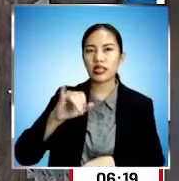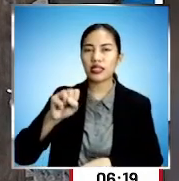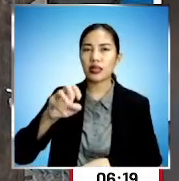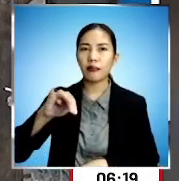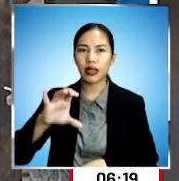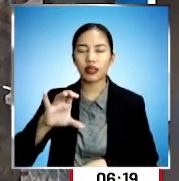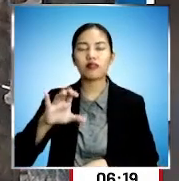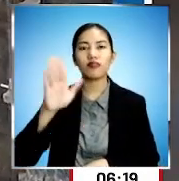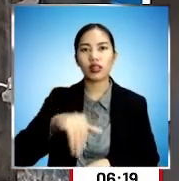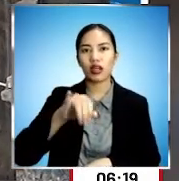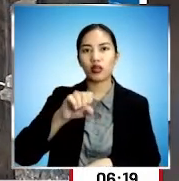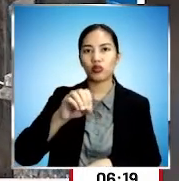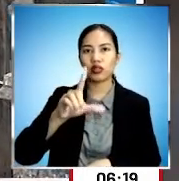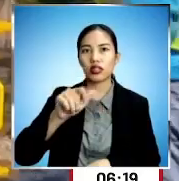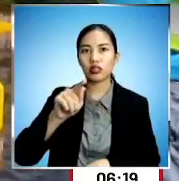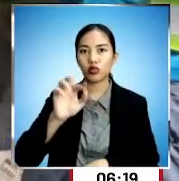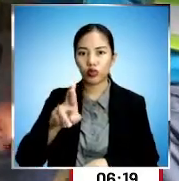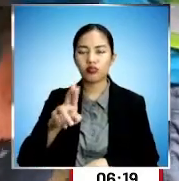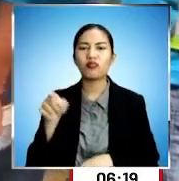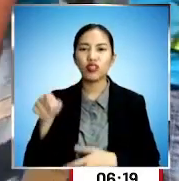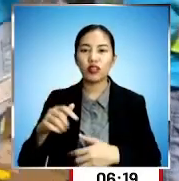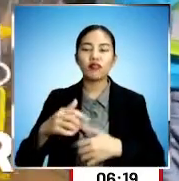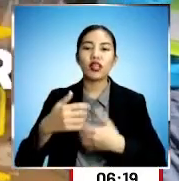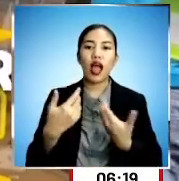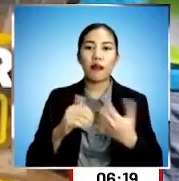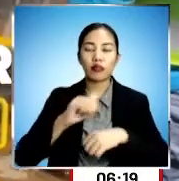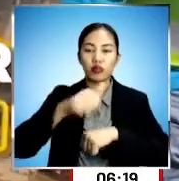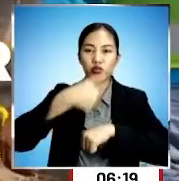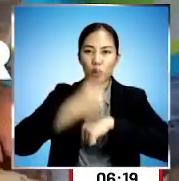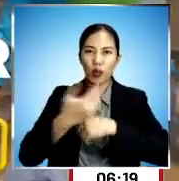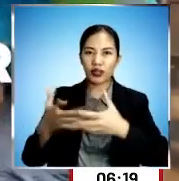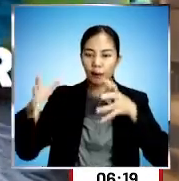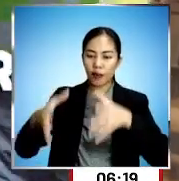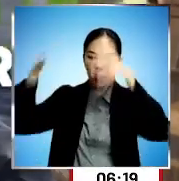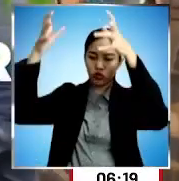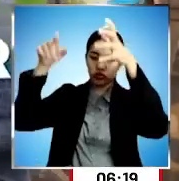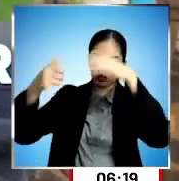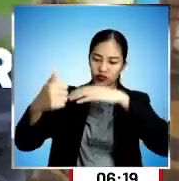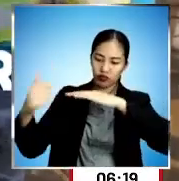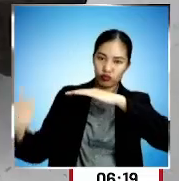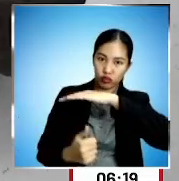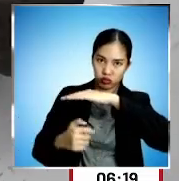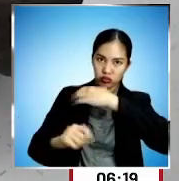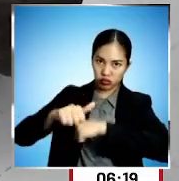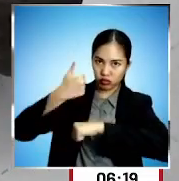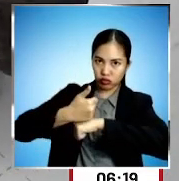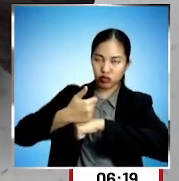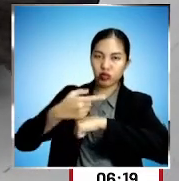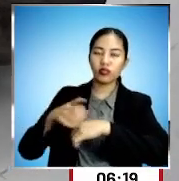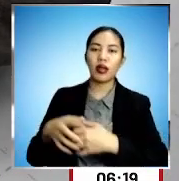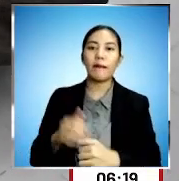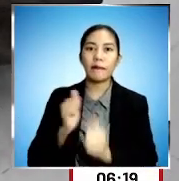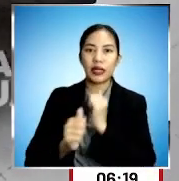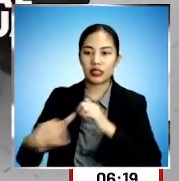ng mga poste ng mga establishmento. Nagsisilbi itong shock absorber ng malalakas na paggalaw ng lupa. Kaya raw nitong